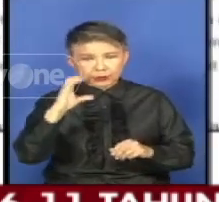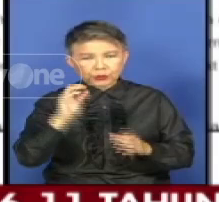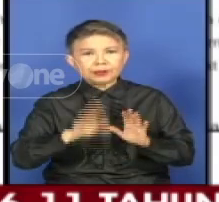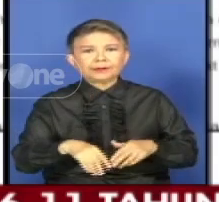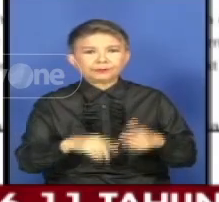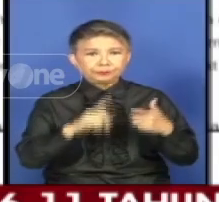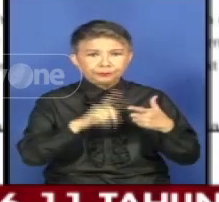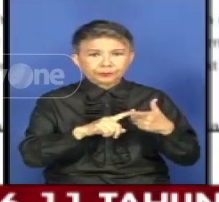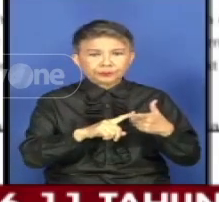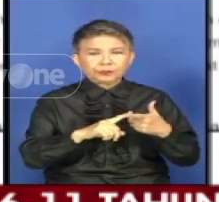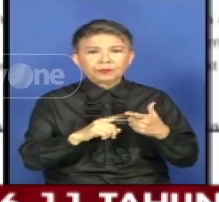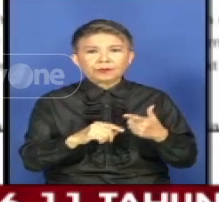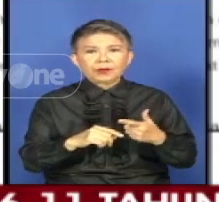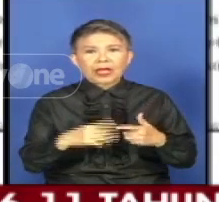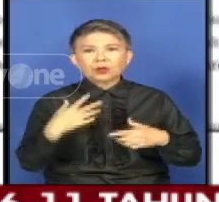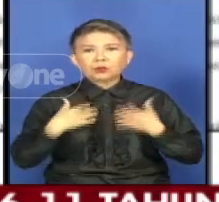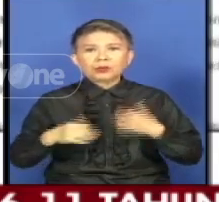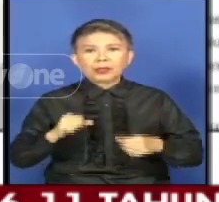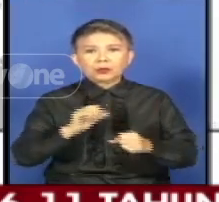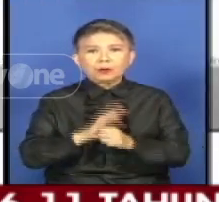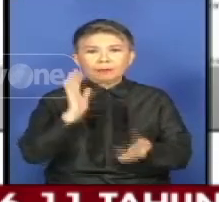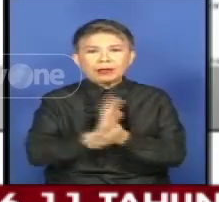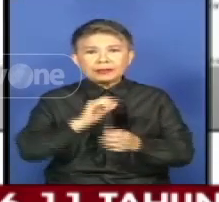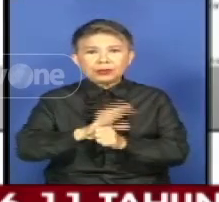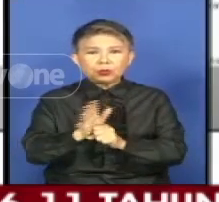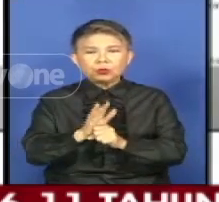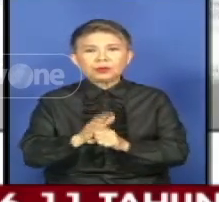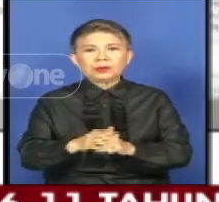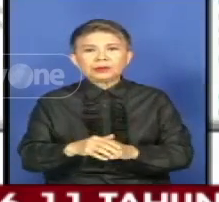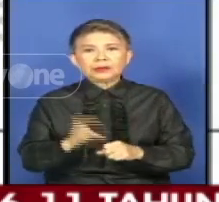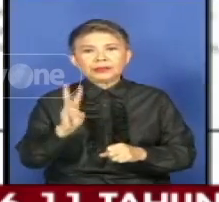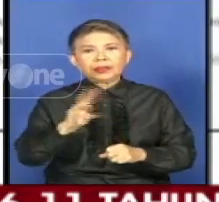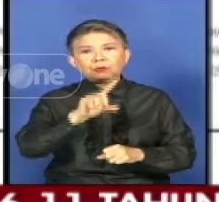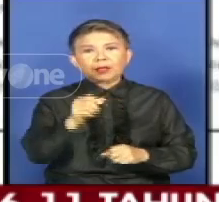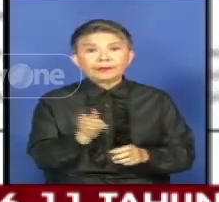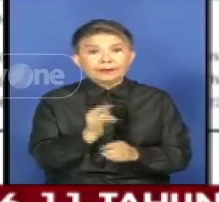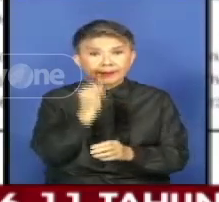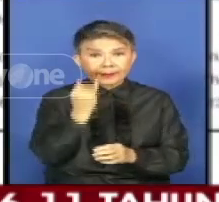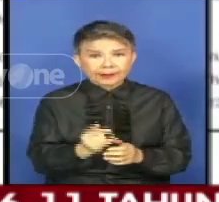baru saja mengidap penyakit COVID-19 dalam jangka waktu 3 bulan.